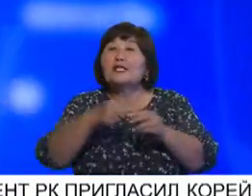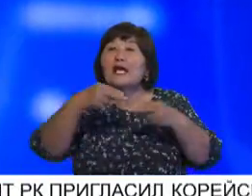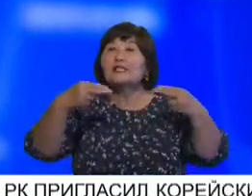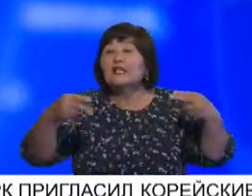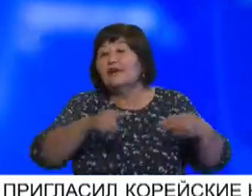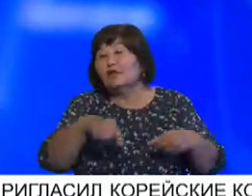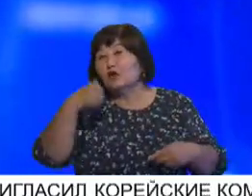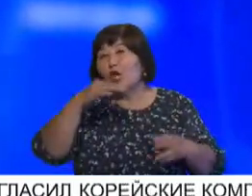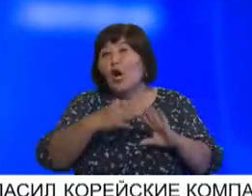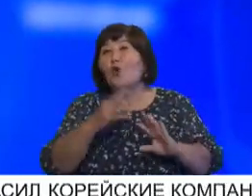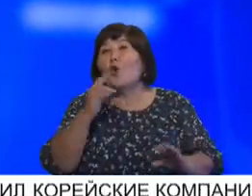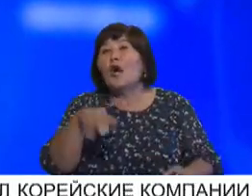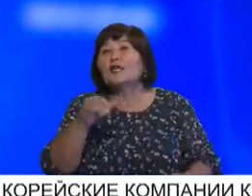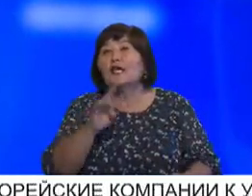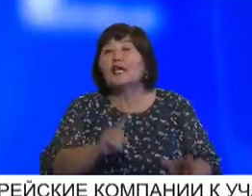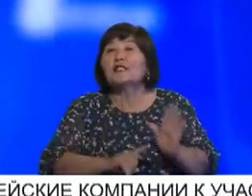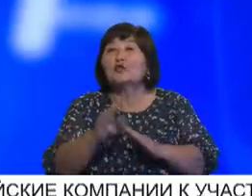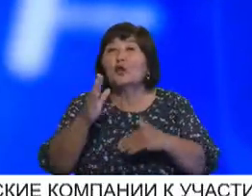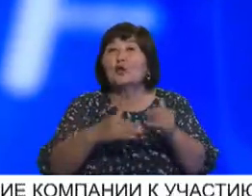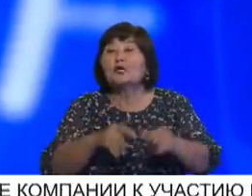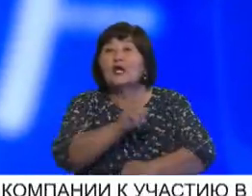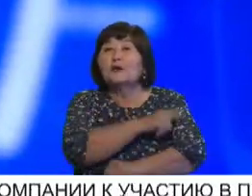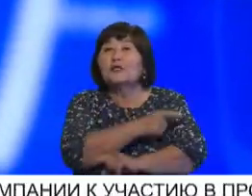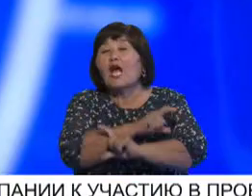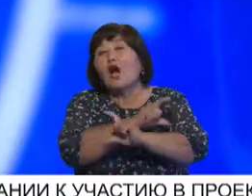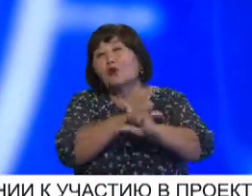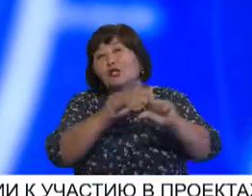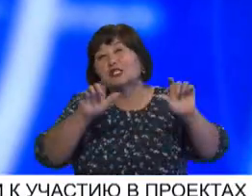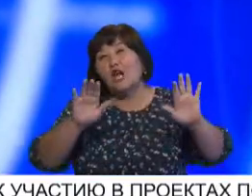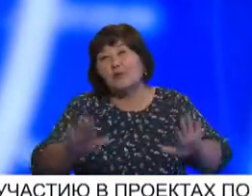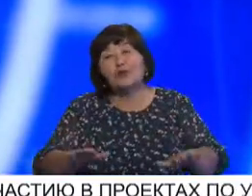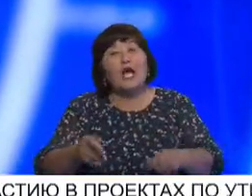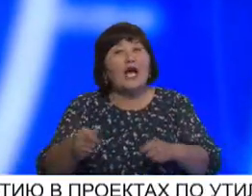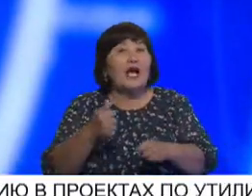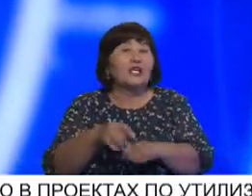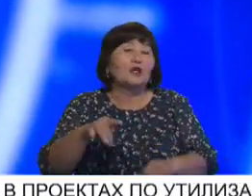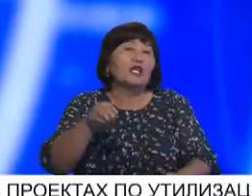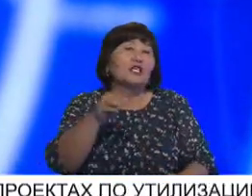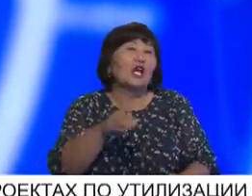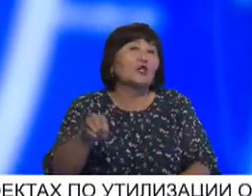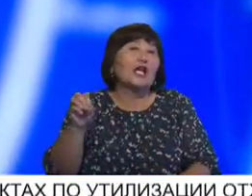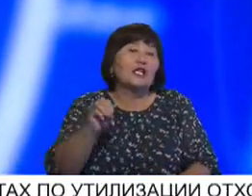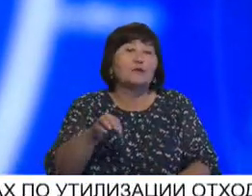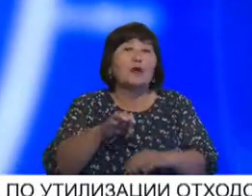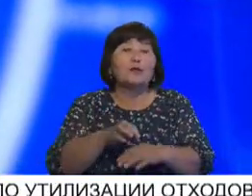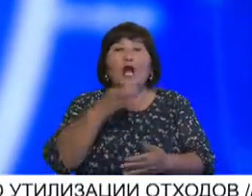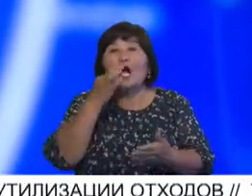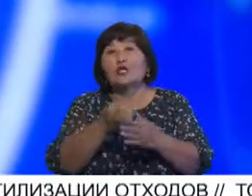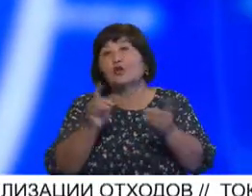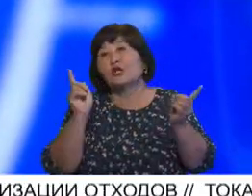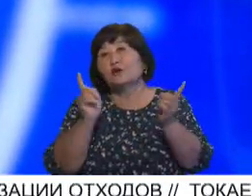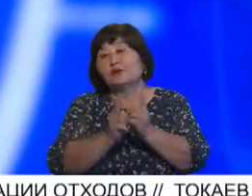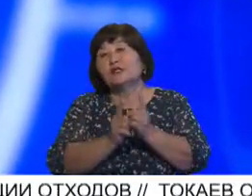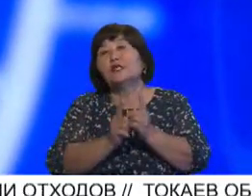в течение года в ауле Куандарья начнется строительство фельдшерско-акушерского пункта. Аким района Жандос Нурик Иркинбек провел отчетную встречу